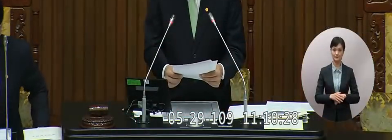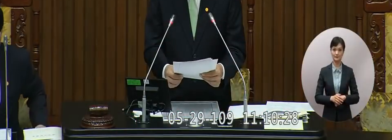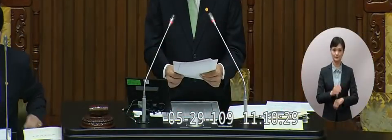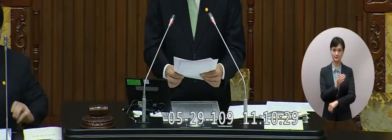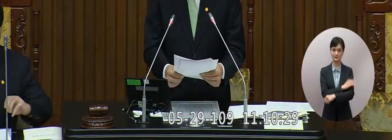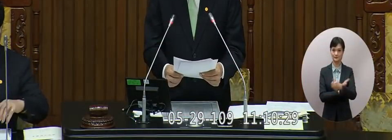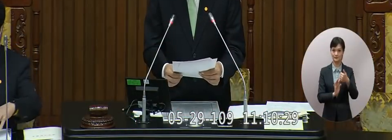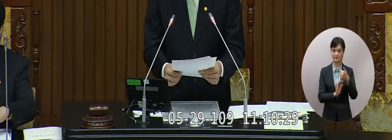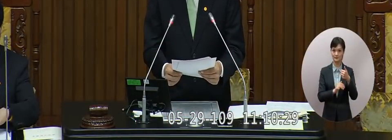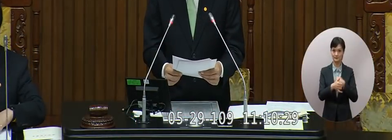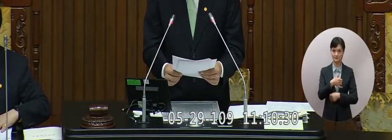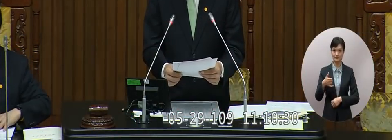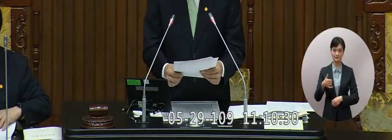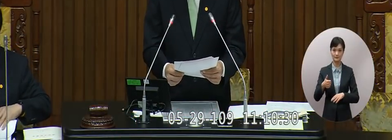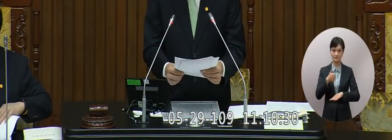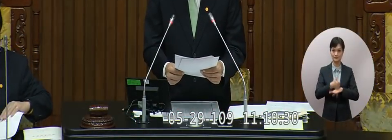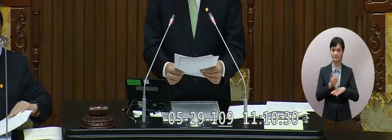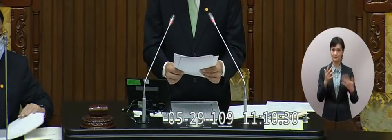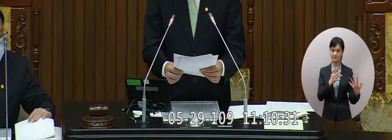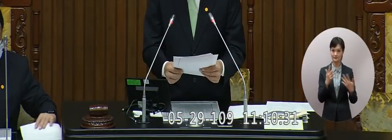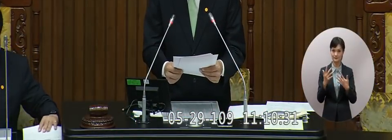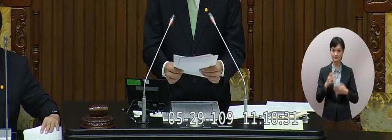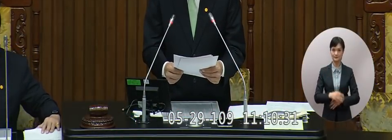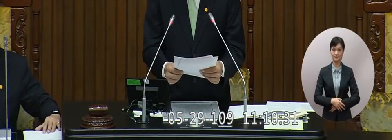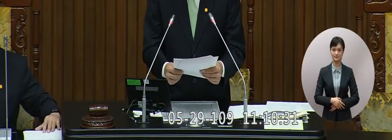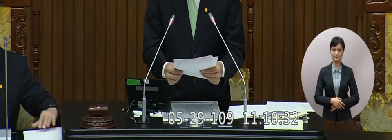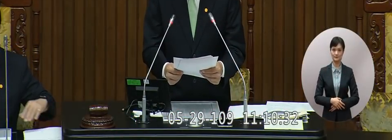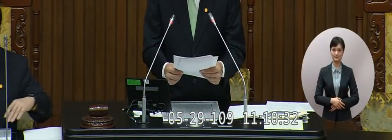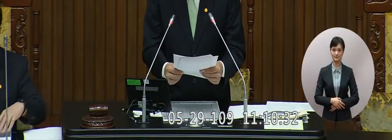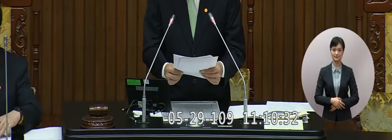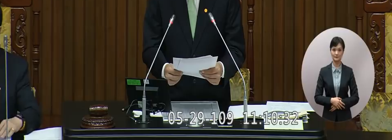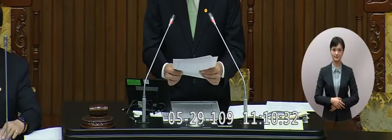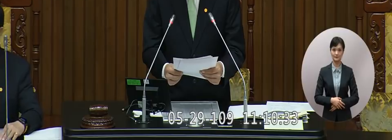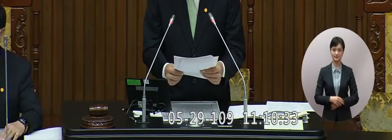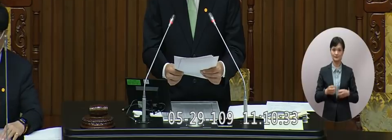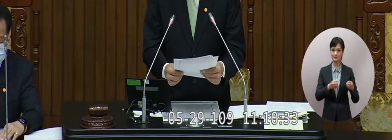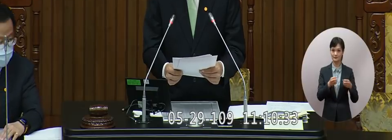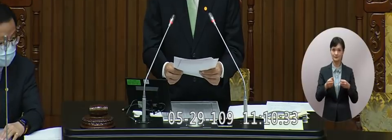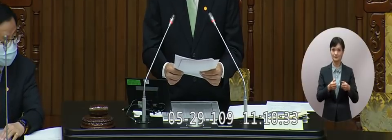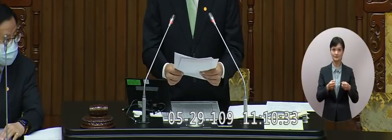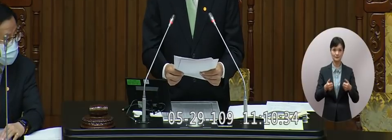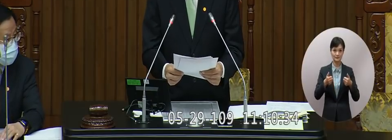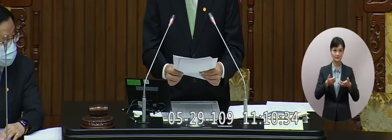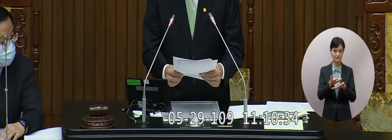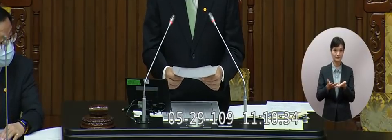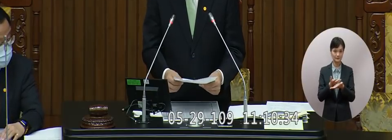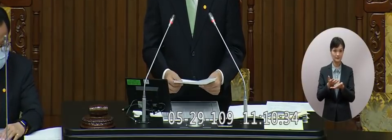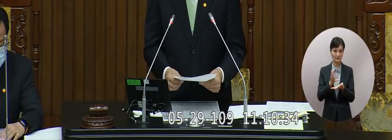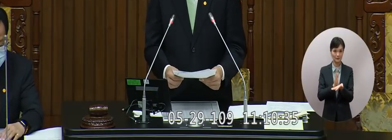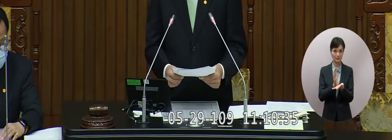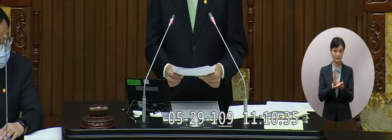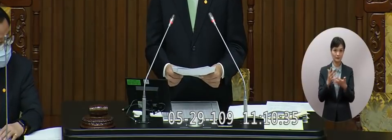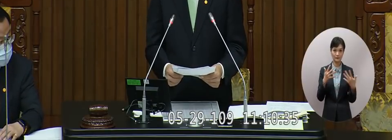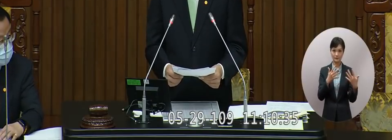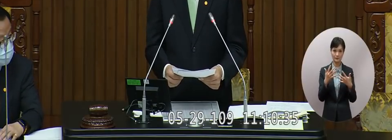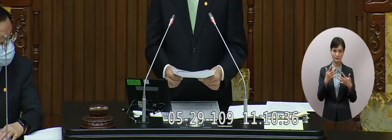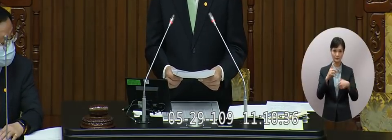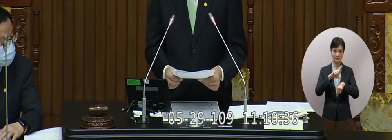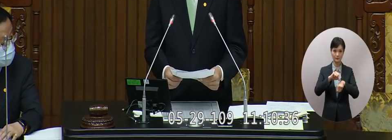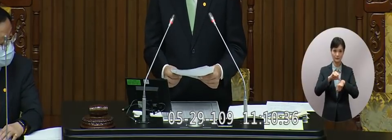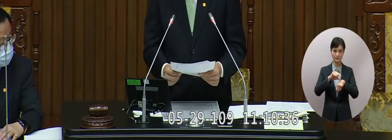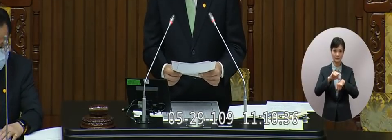陈委员博雅质询。一、协商结论，询答时间为15分钟。